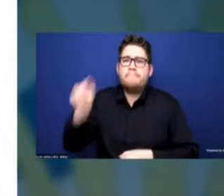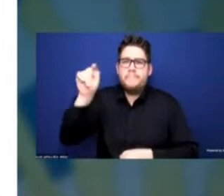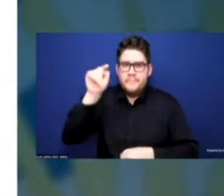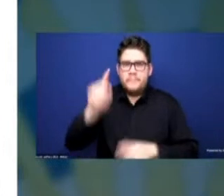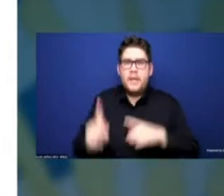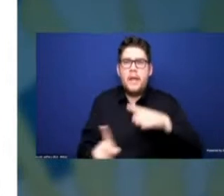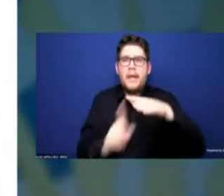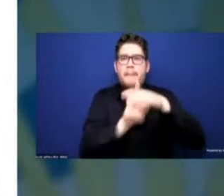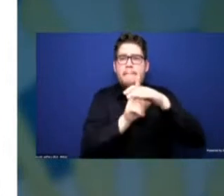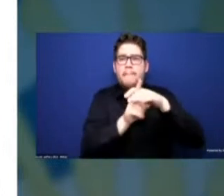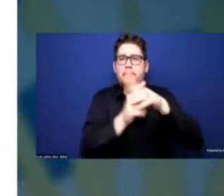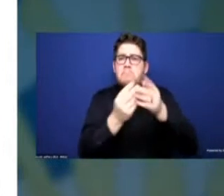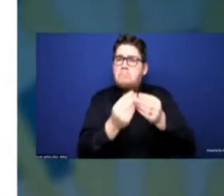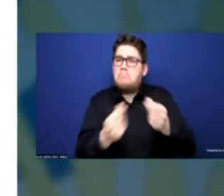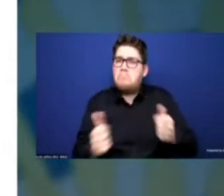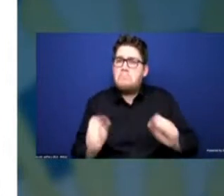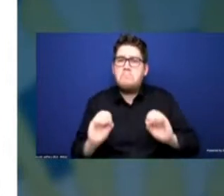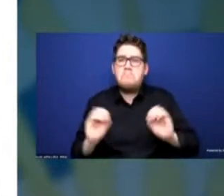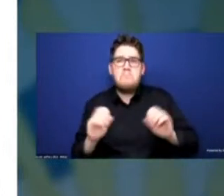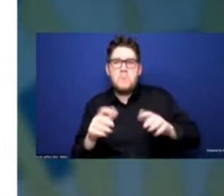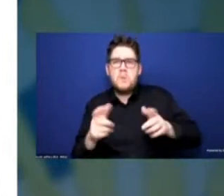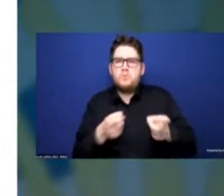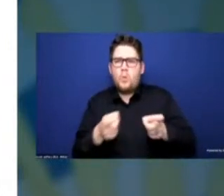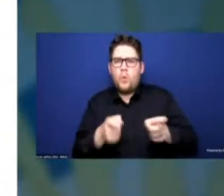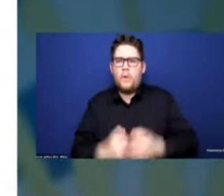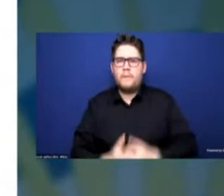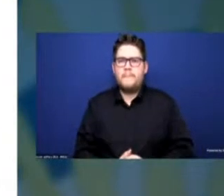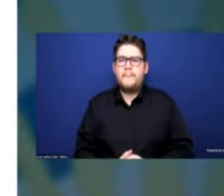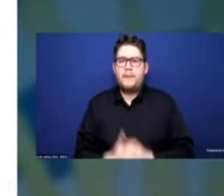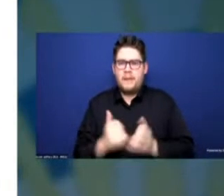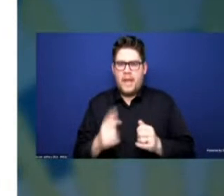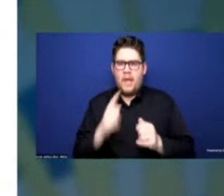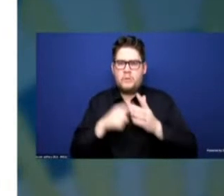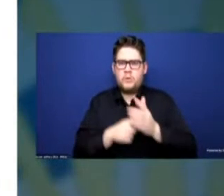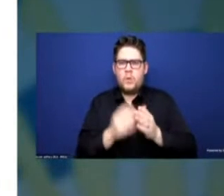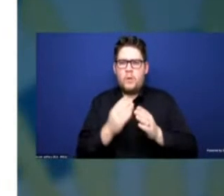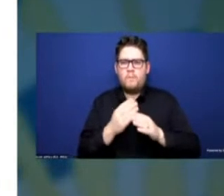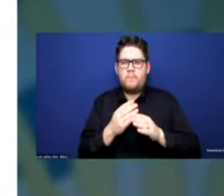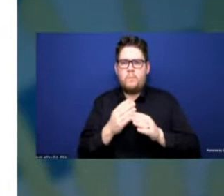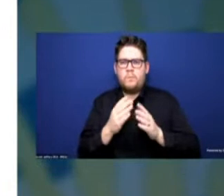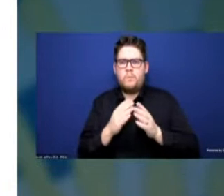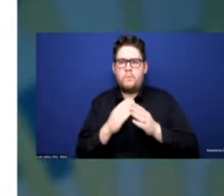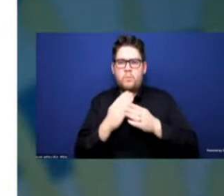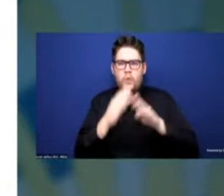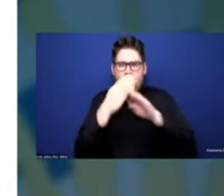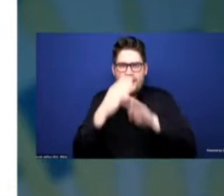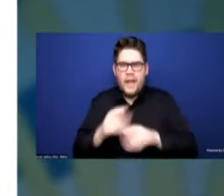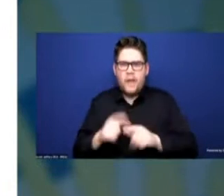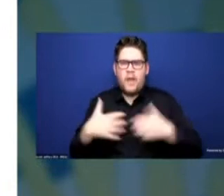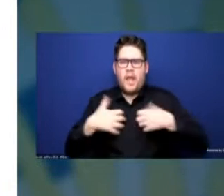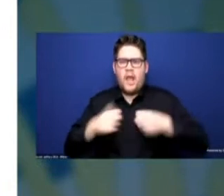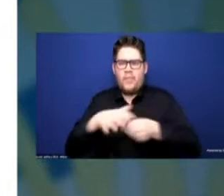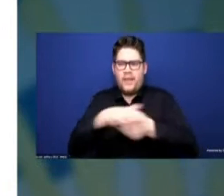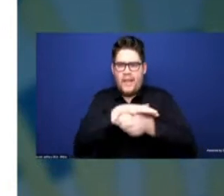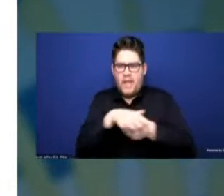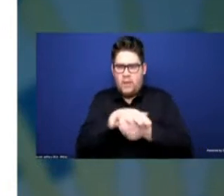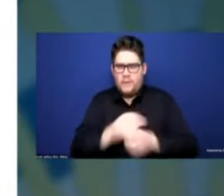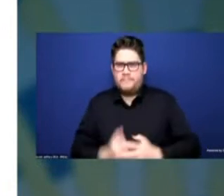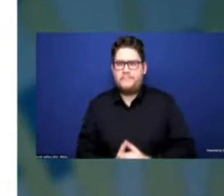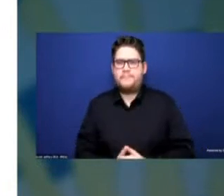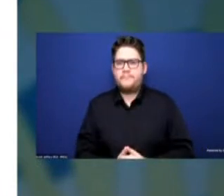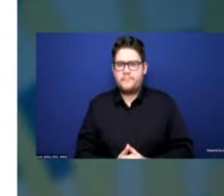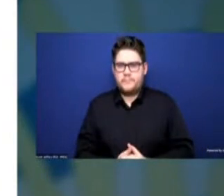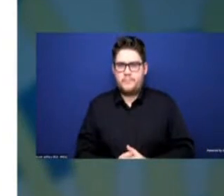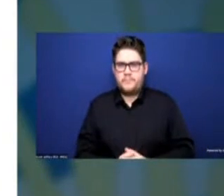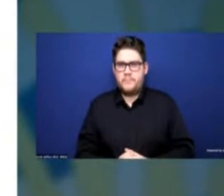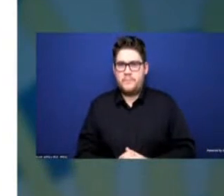居民的所在的地方，然后呢这个是各个卫生局从1月份到3月份，从去年1